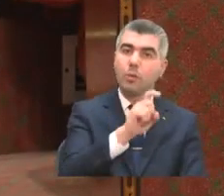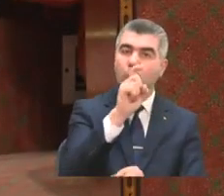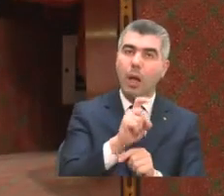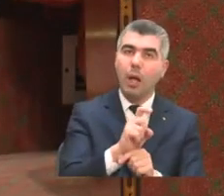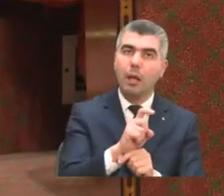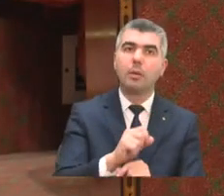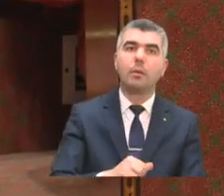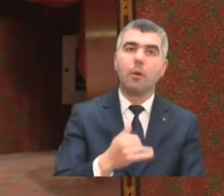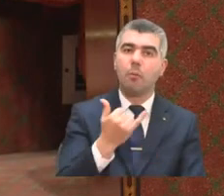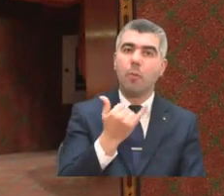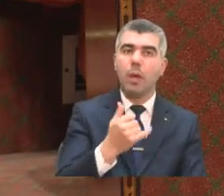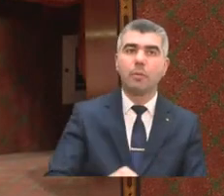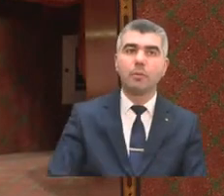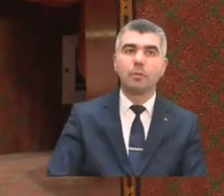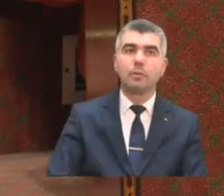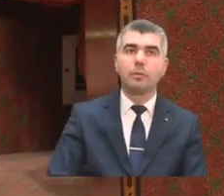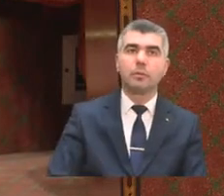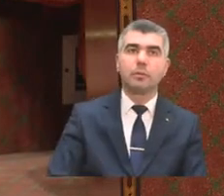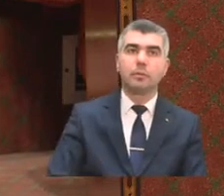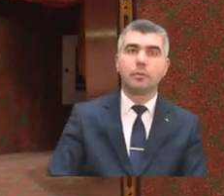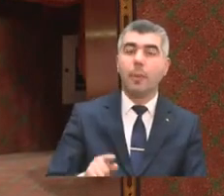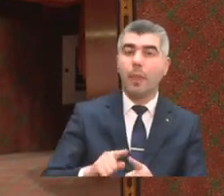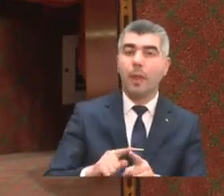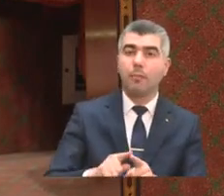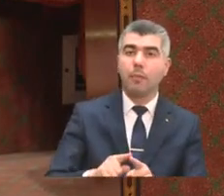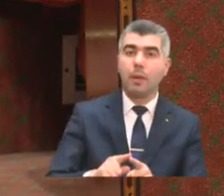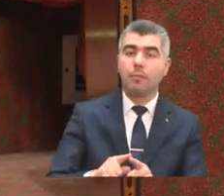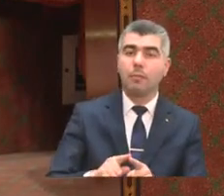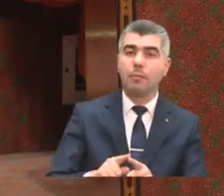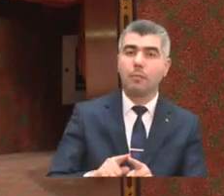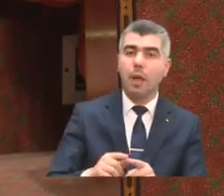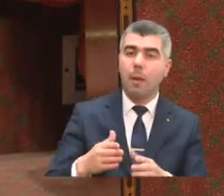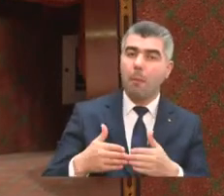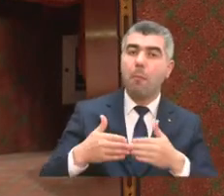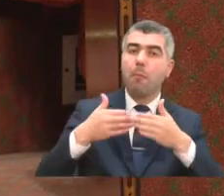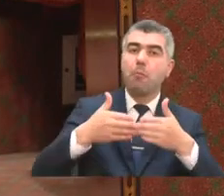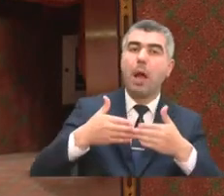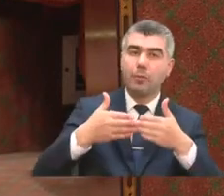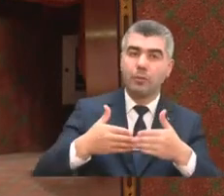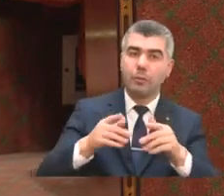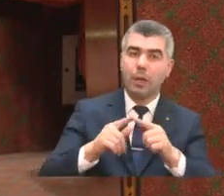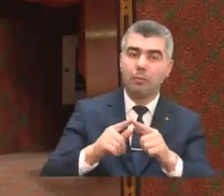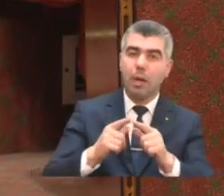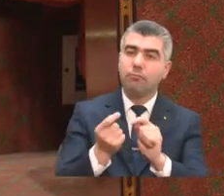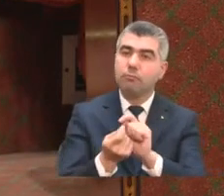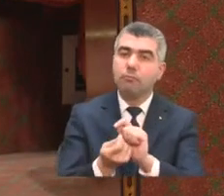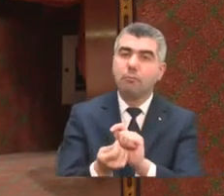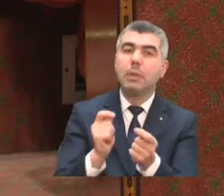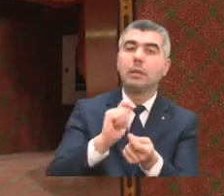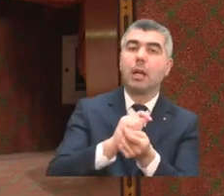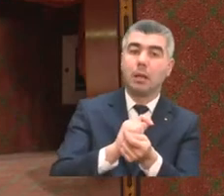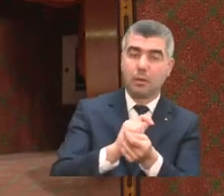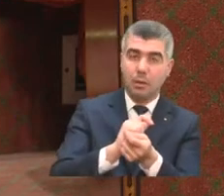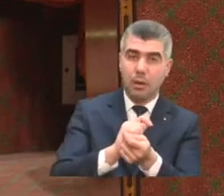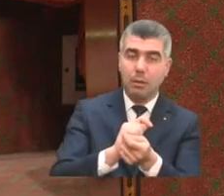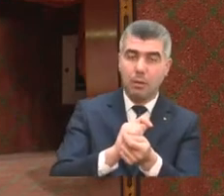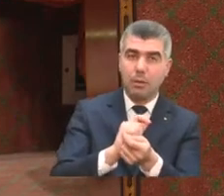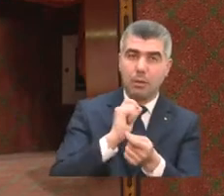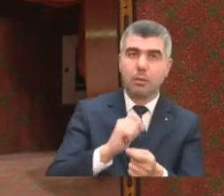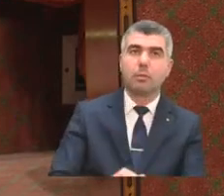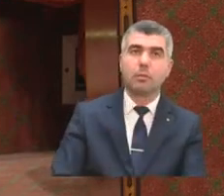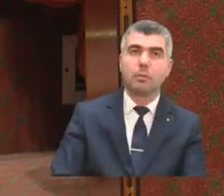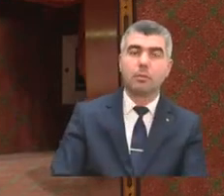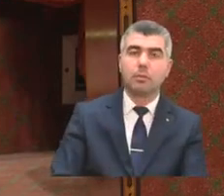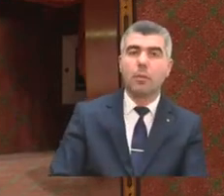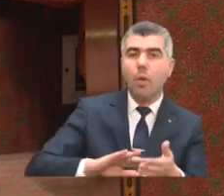الهام. المجال ديال الملاحه البحريه في بدايه هذا القرن عرف واحد التحول عميق